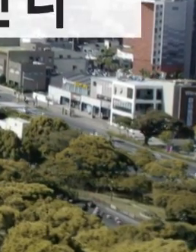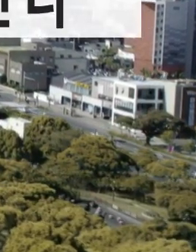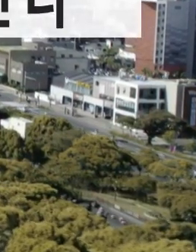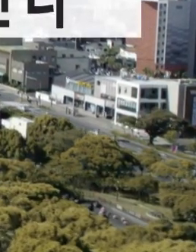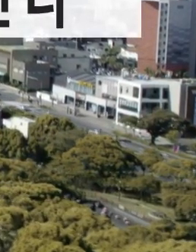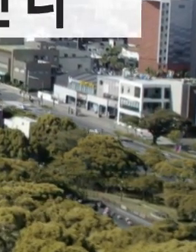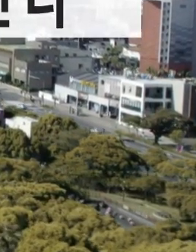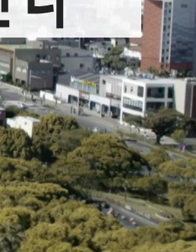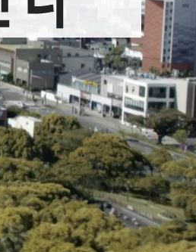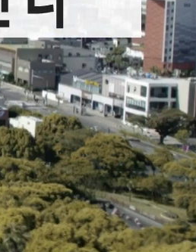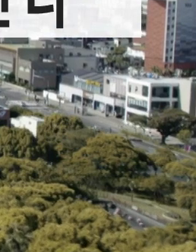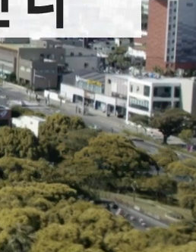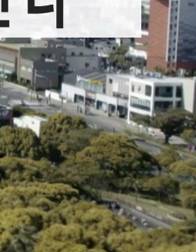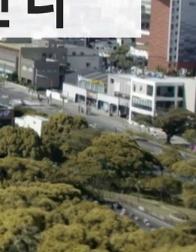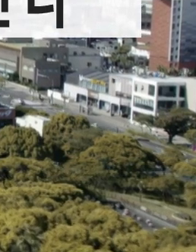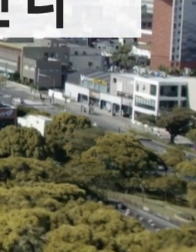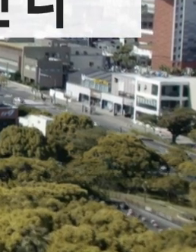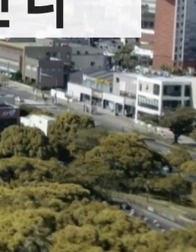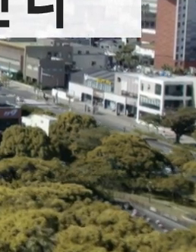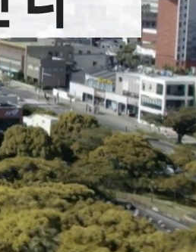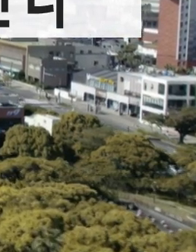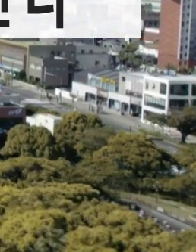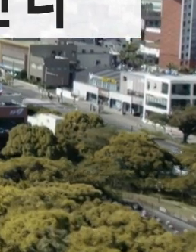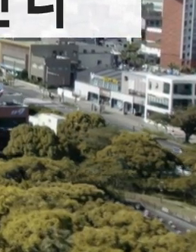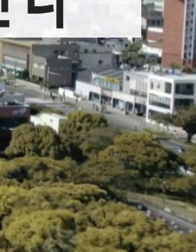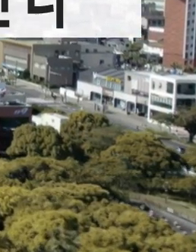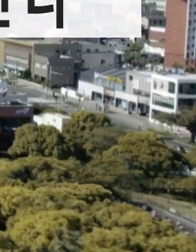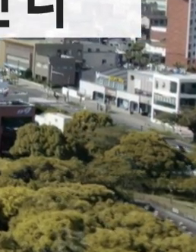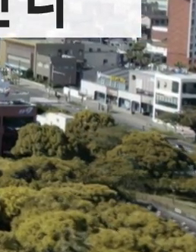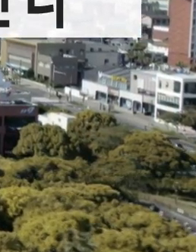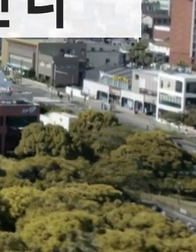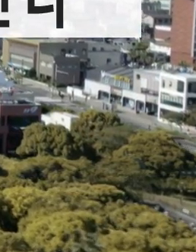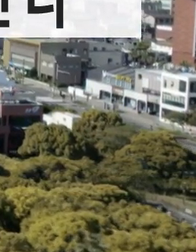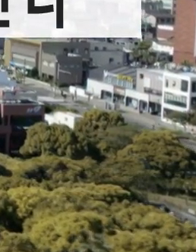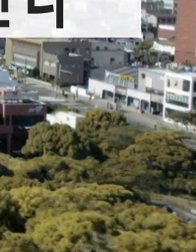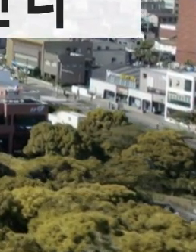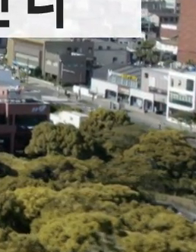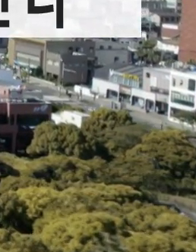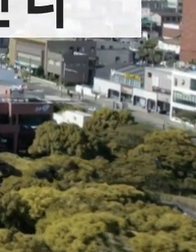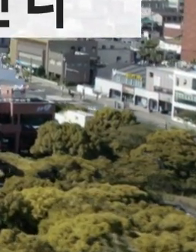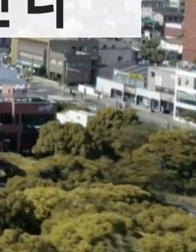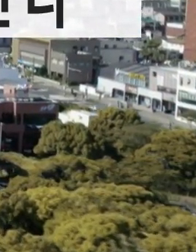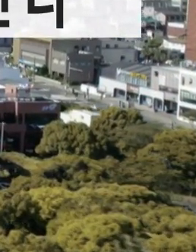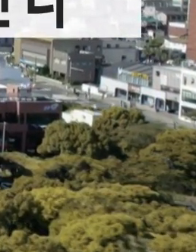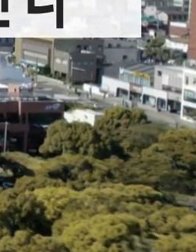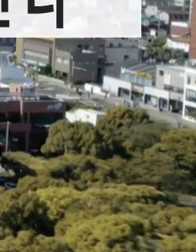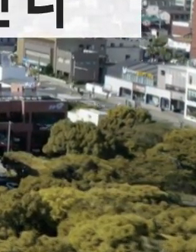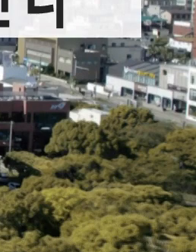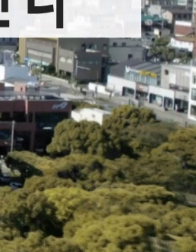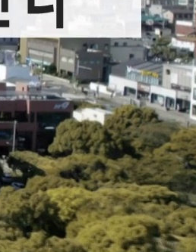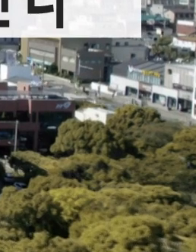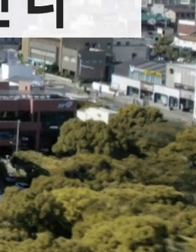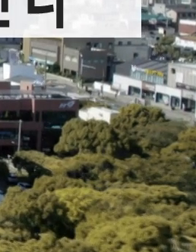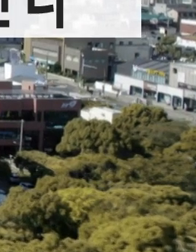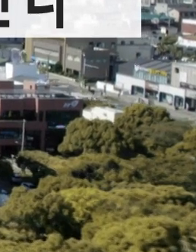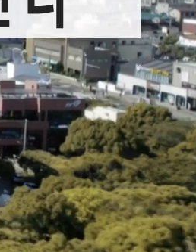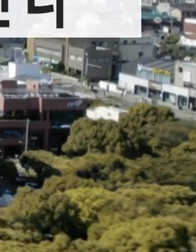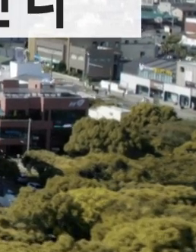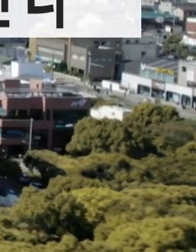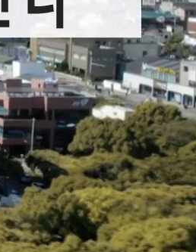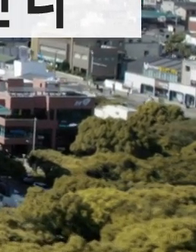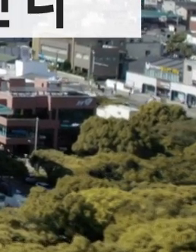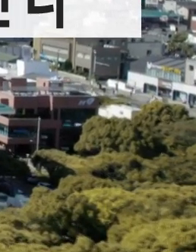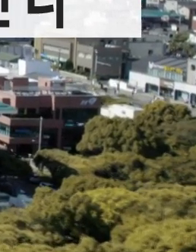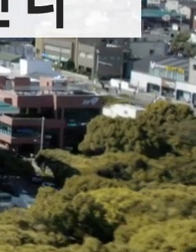제주도는 24일부터 제주시청 제주국제공항 서귀포 1청사 구간에서 노선버스형 자율주행버스, 탐나